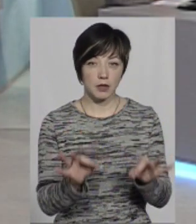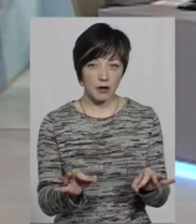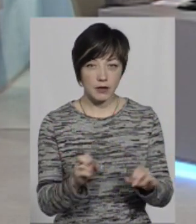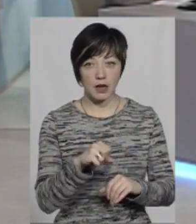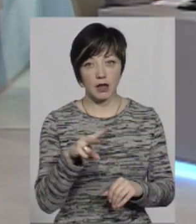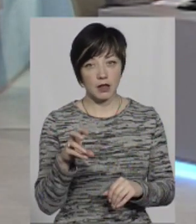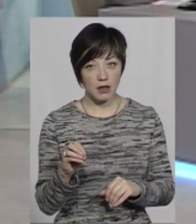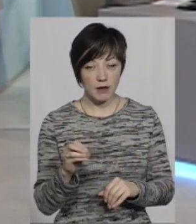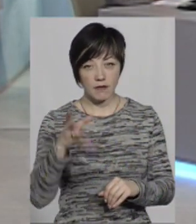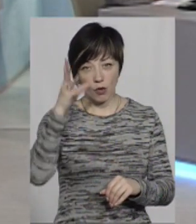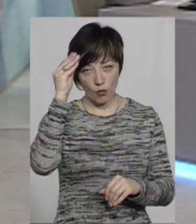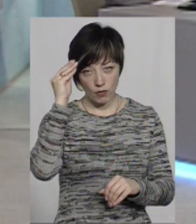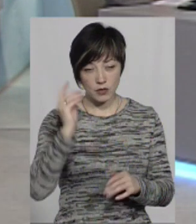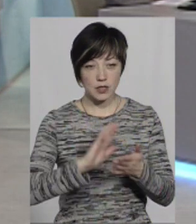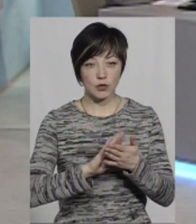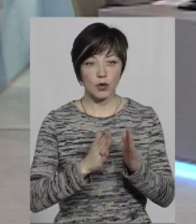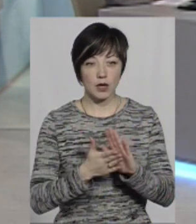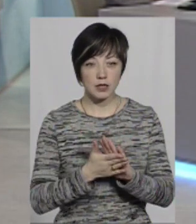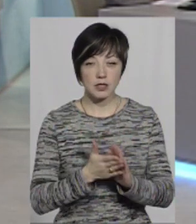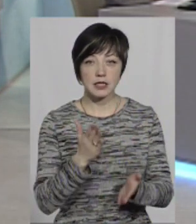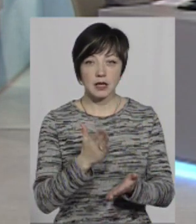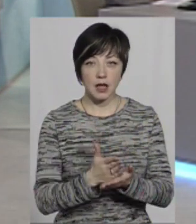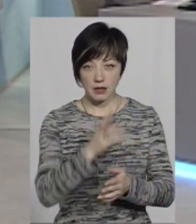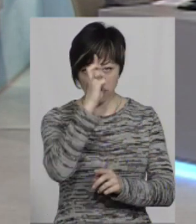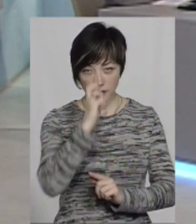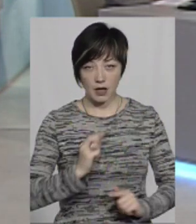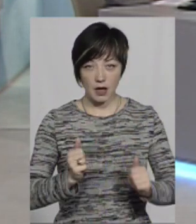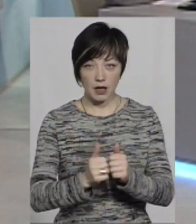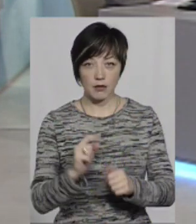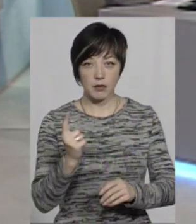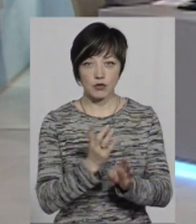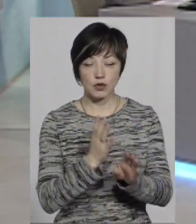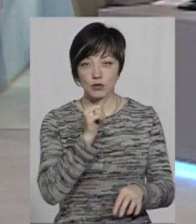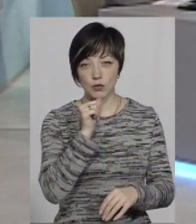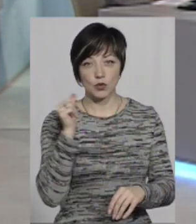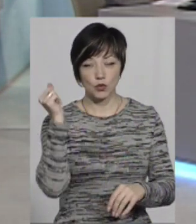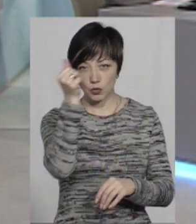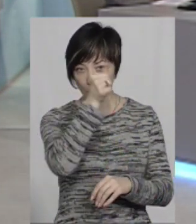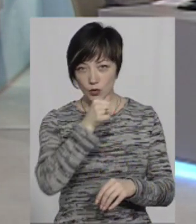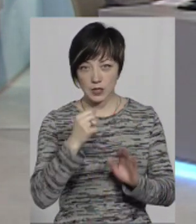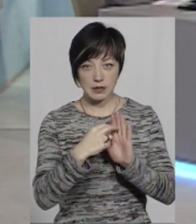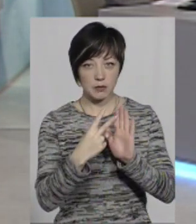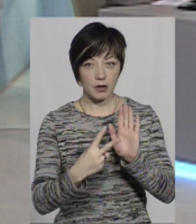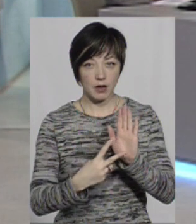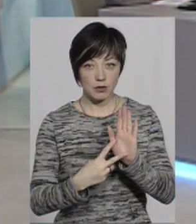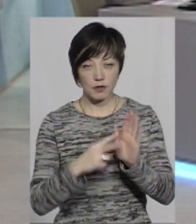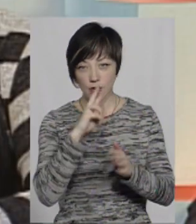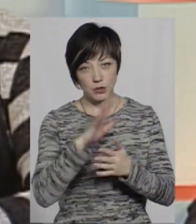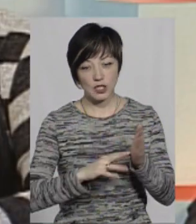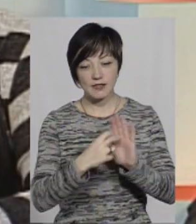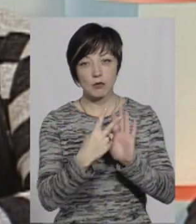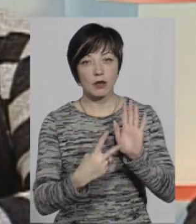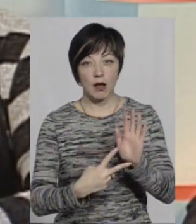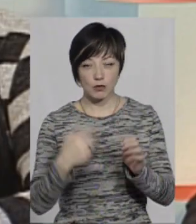правильно, але враховуючи ту ситуацію, яка склалася в країні, в першу чергу, в минулому році, в 17-му, я обіцяюся,